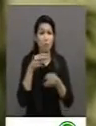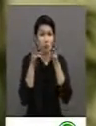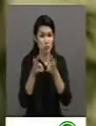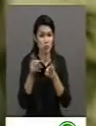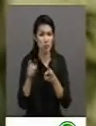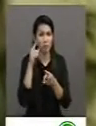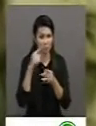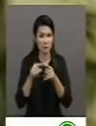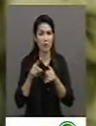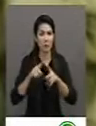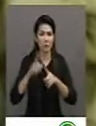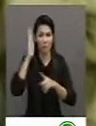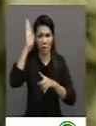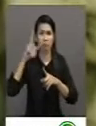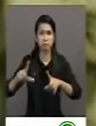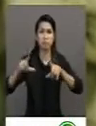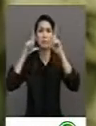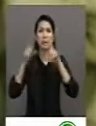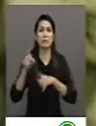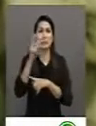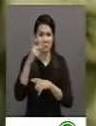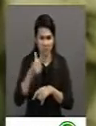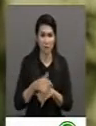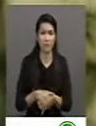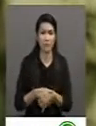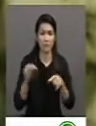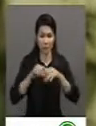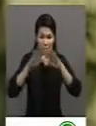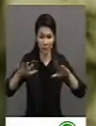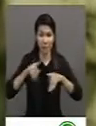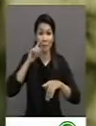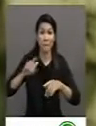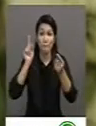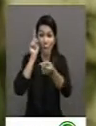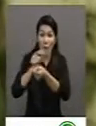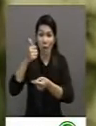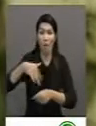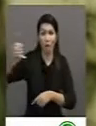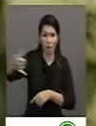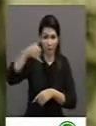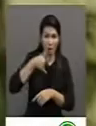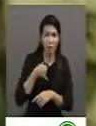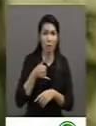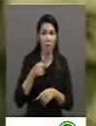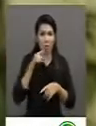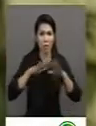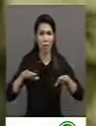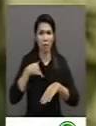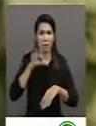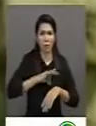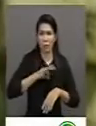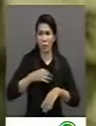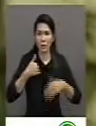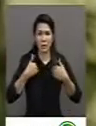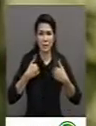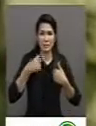ำให้เป็นการตีตราเด็กในอนาคตได้นะคะแล้วเวลาที่เด็กกลับสู่ครอบครัวแล้วเนี่ยนะคะก็อาจจะทำให้เด็กไม่สามารถที่จะเริ่มต้น